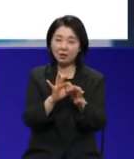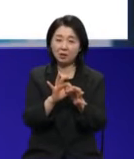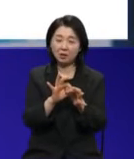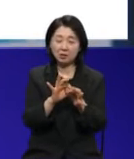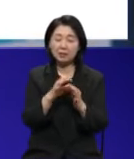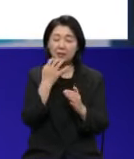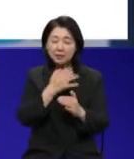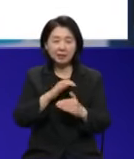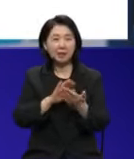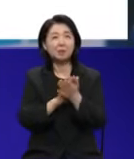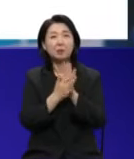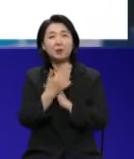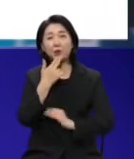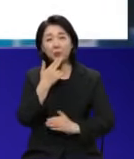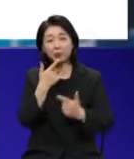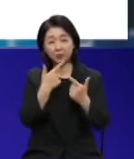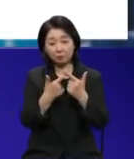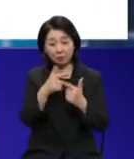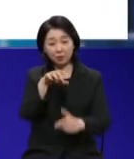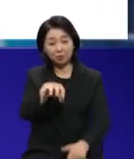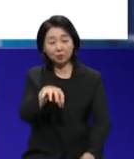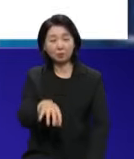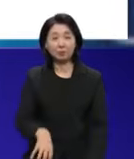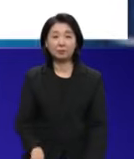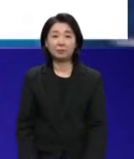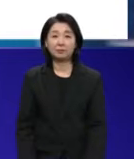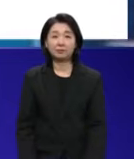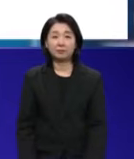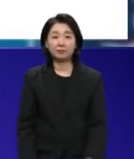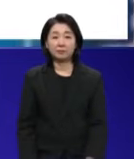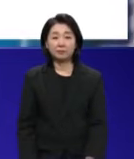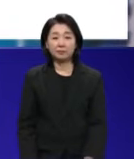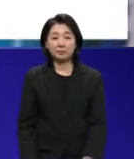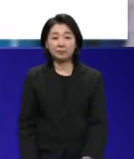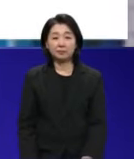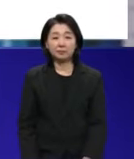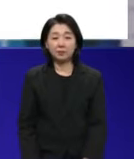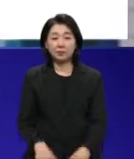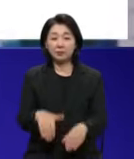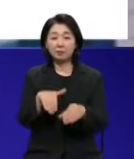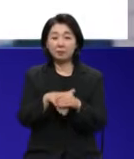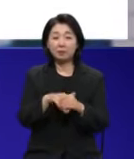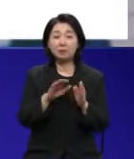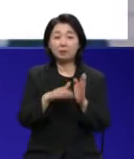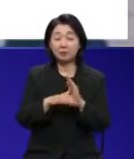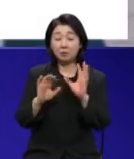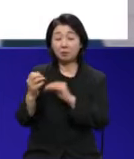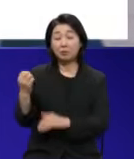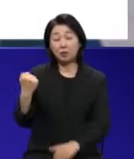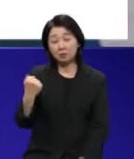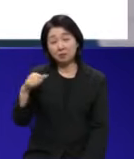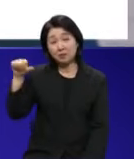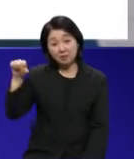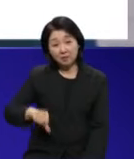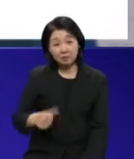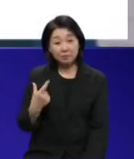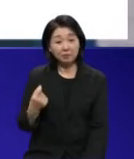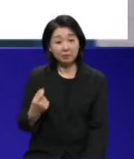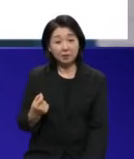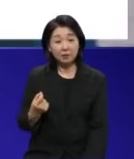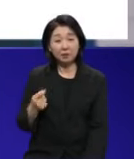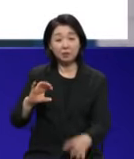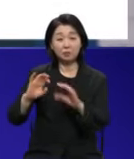못했고요 부산 같은 경우에는 그 어떻게 보면 이번 선거 국민의임이 좀 참패한 상황이긴 하지만